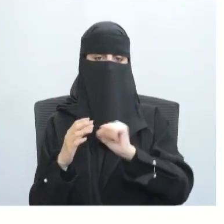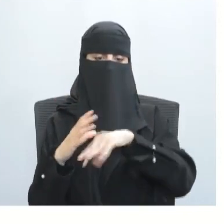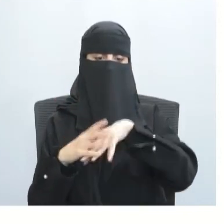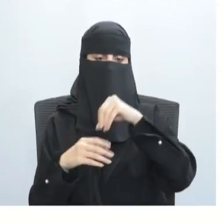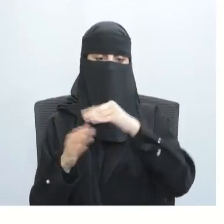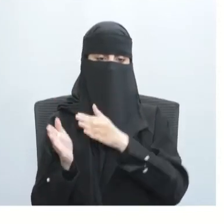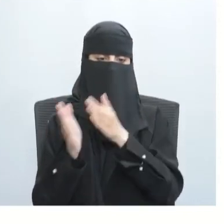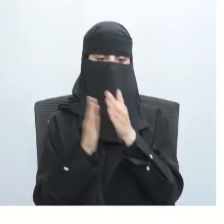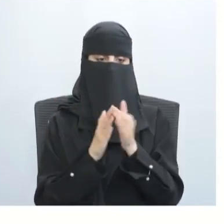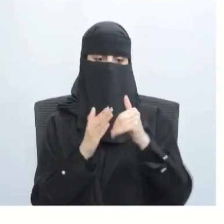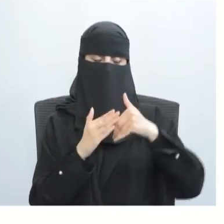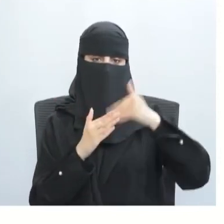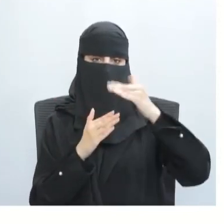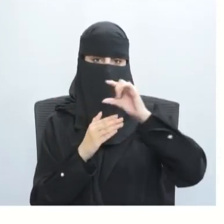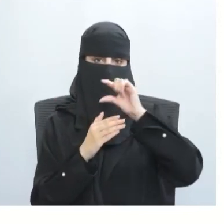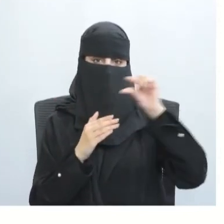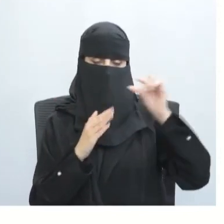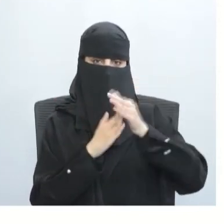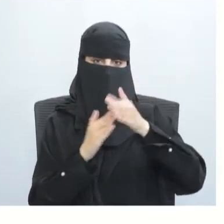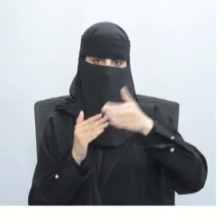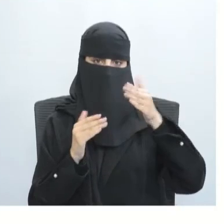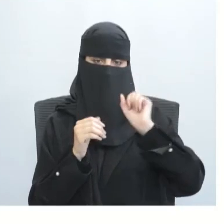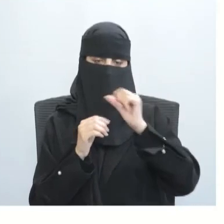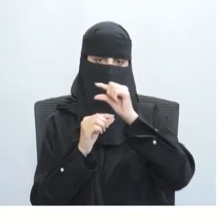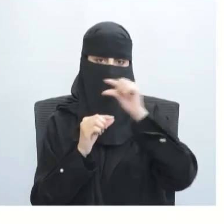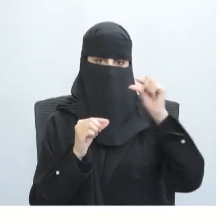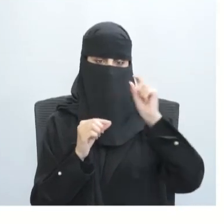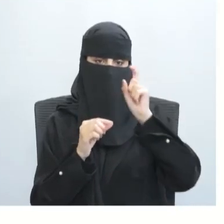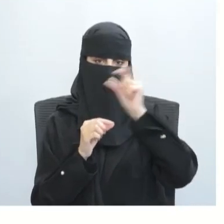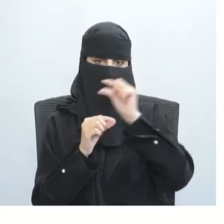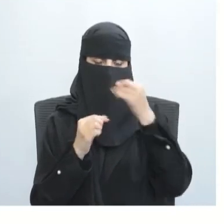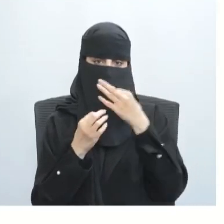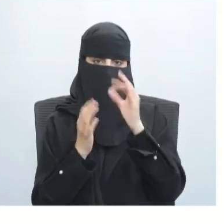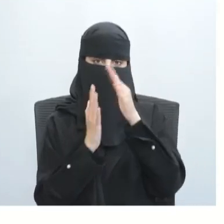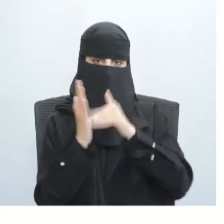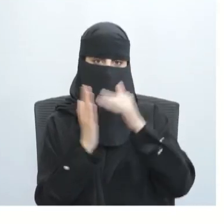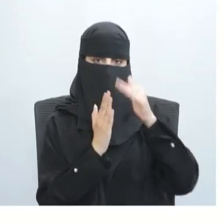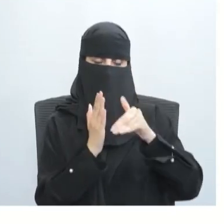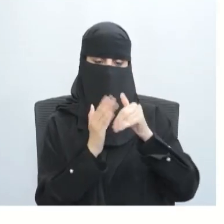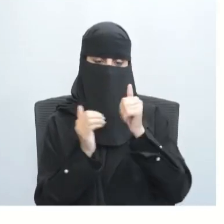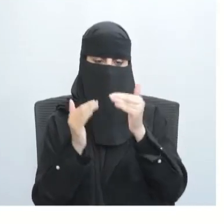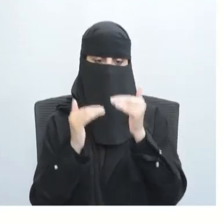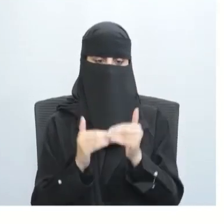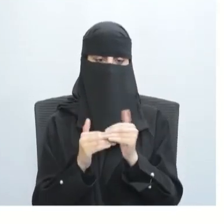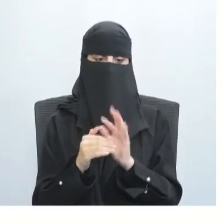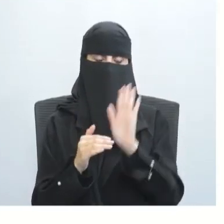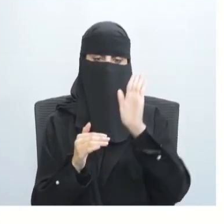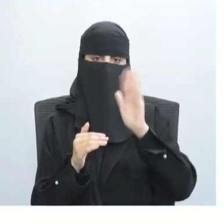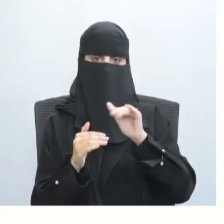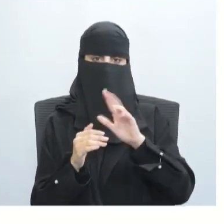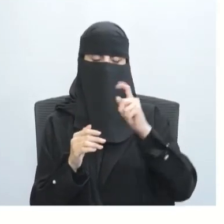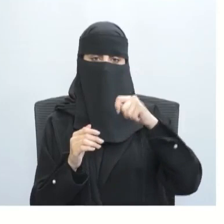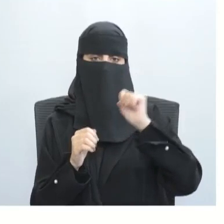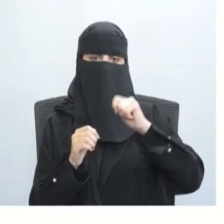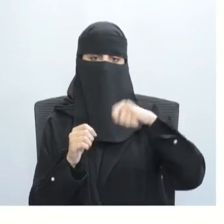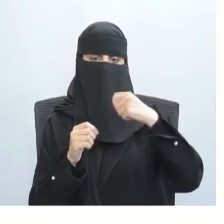القائمه العلويه شريط القوائم كذلك هنا لدينا قائمه التشغيل